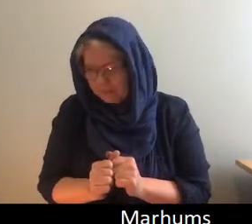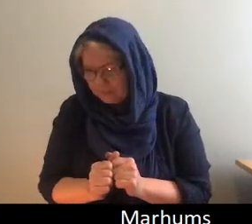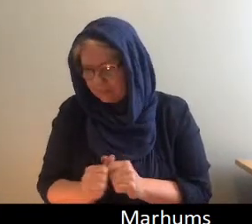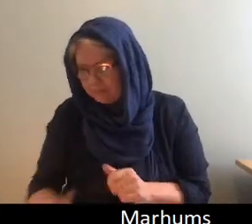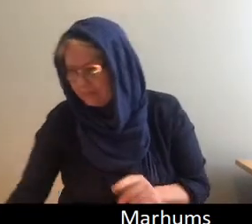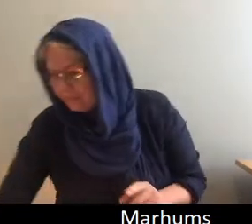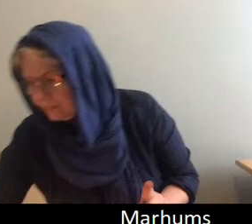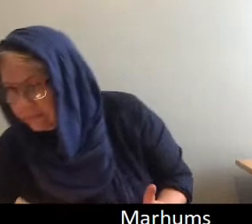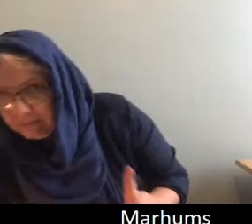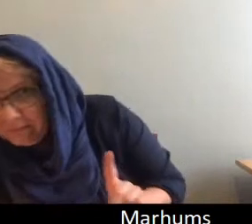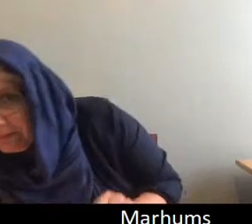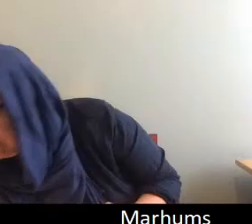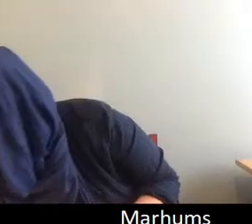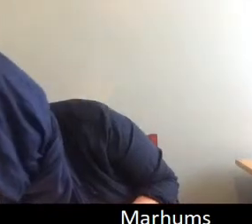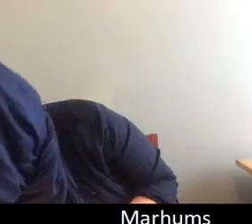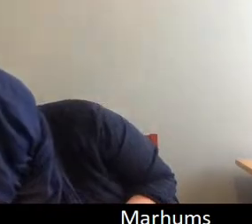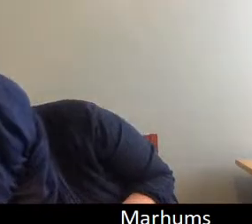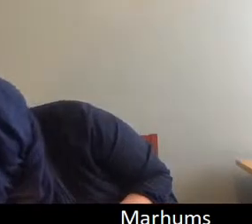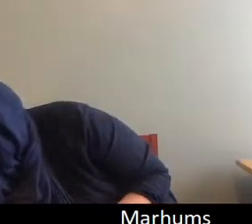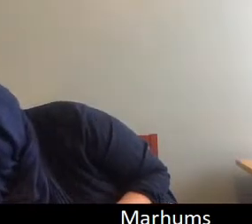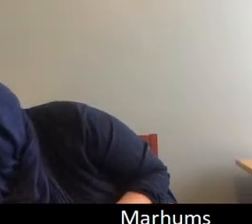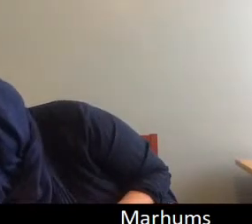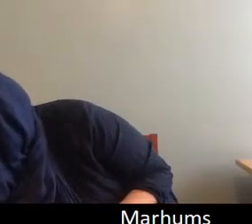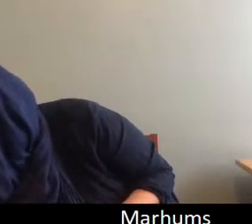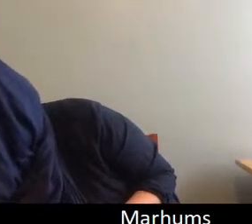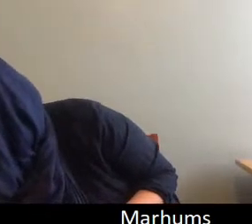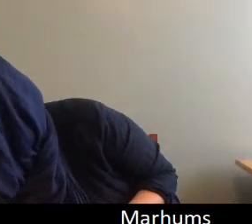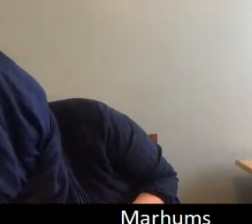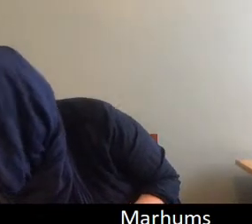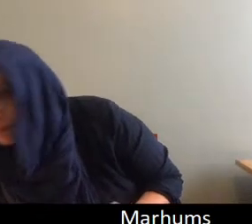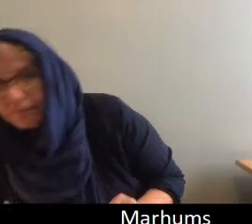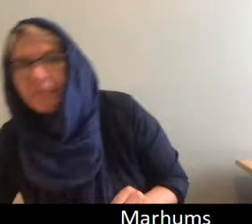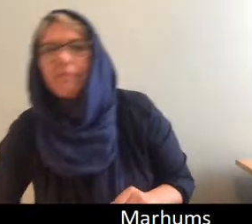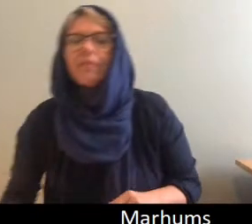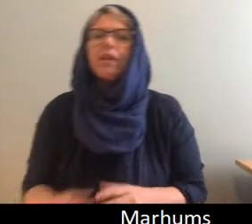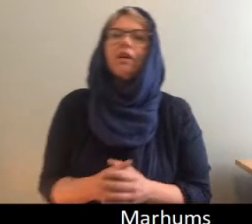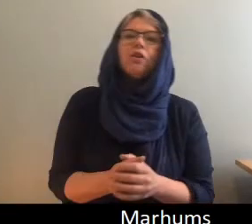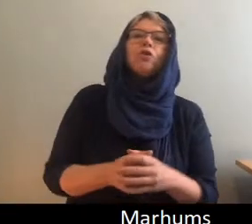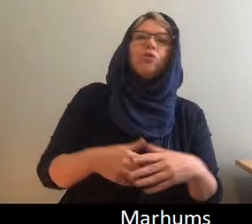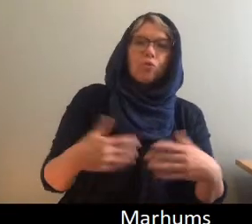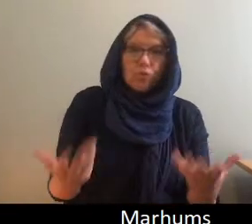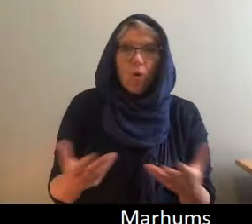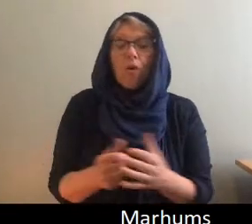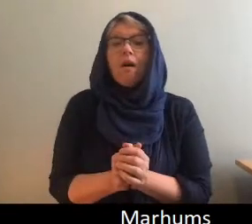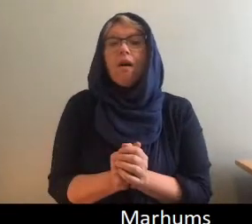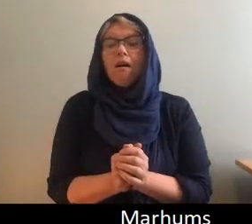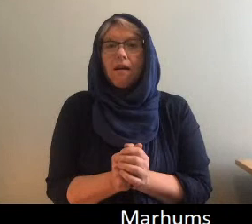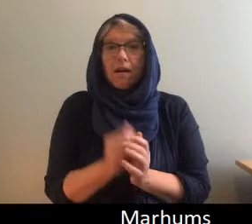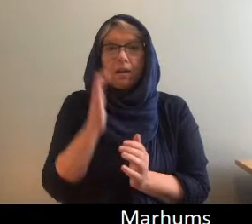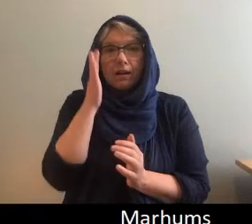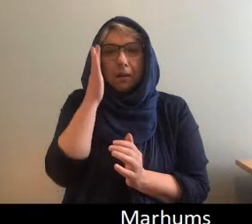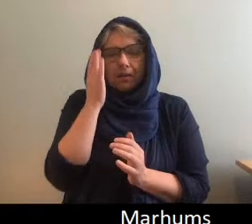الْمَلَائِكَةُ وَالرُّوحُ فِيهَا بِإِذْنِ رَبِّهِمْ مِنْ كُلِّ أَمْرٍ. On this night,